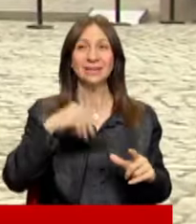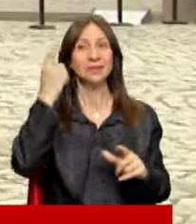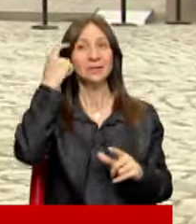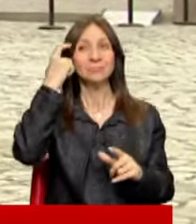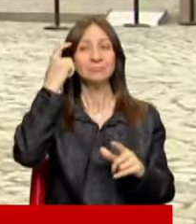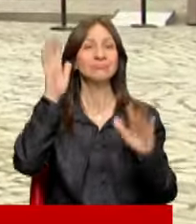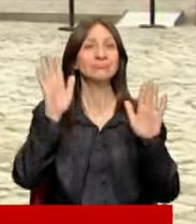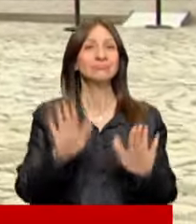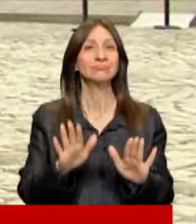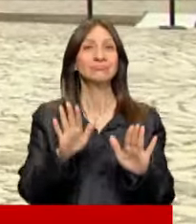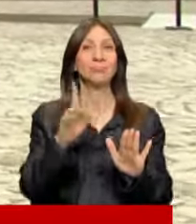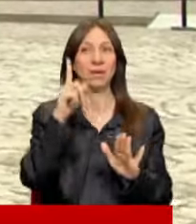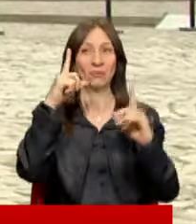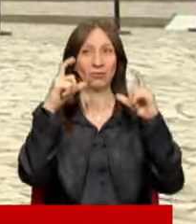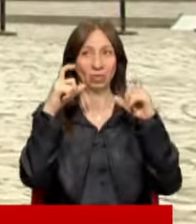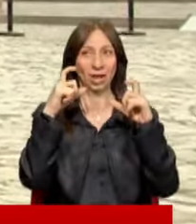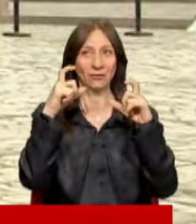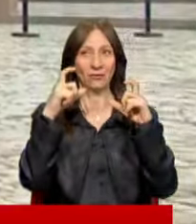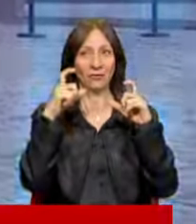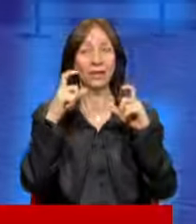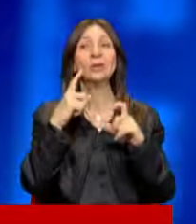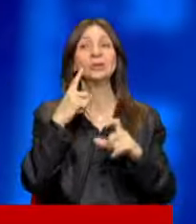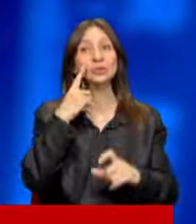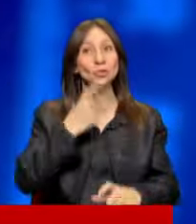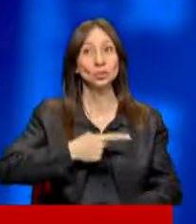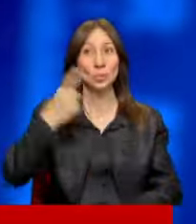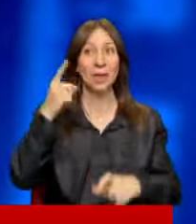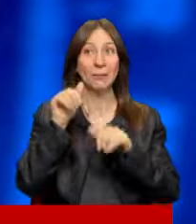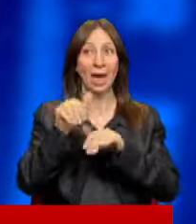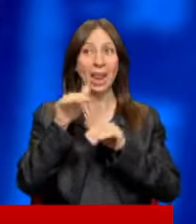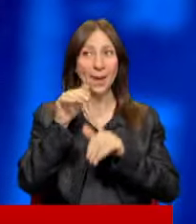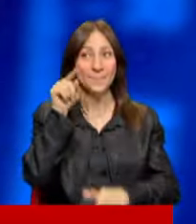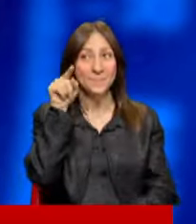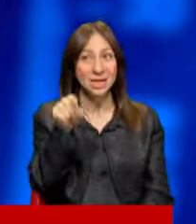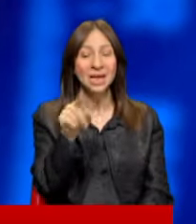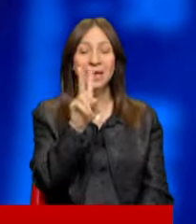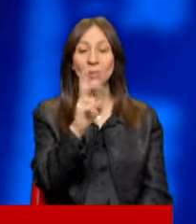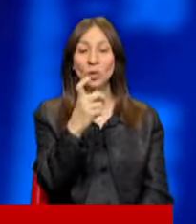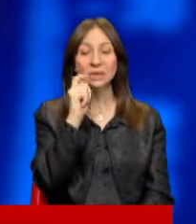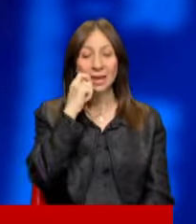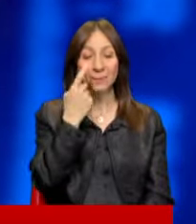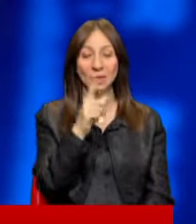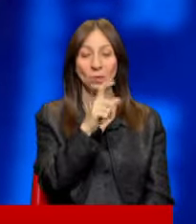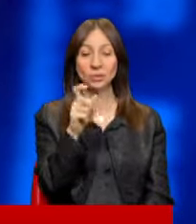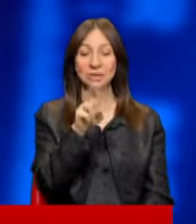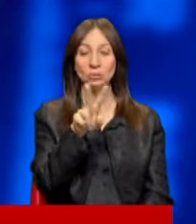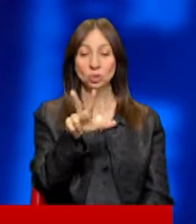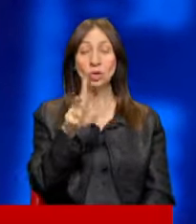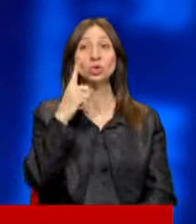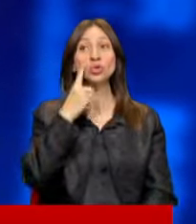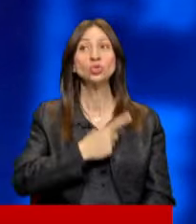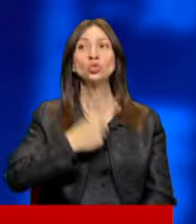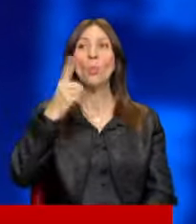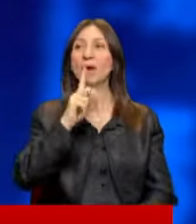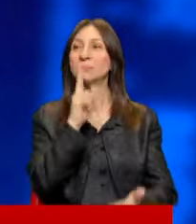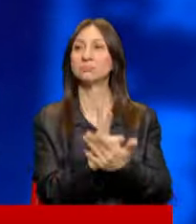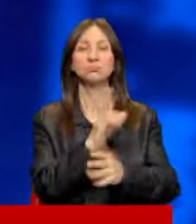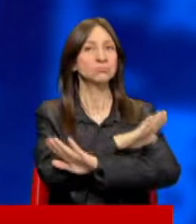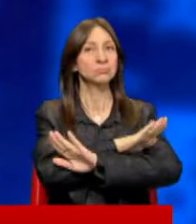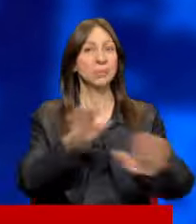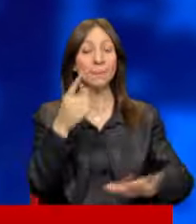zihnine kazınmış olan bir fotoğraf. Cumhuriyet Bayramı'ydı. 29 Ekim 1923'te Cumhuriyet ilan edildi